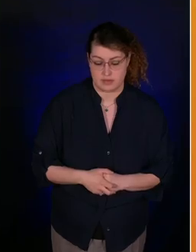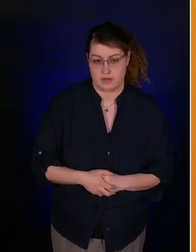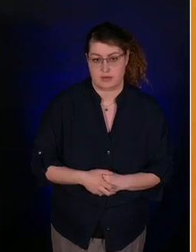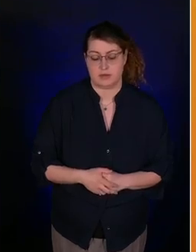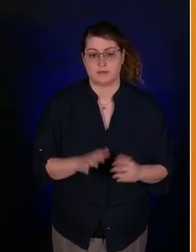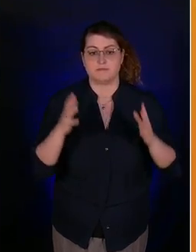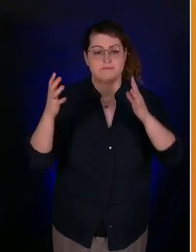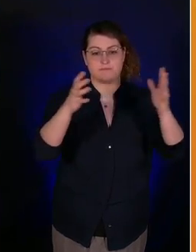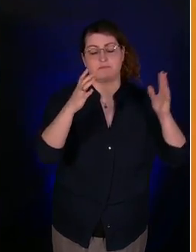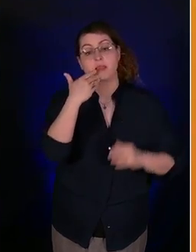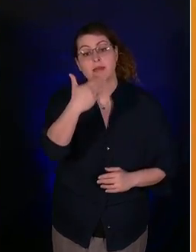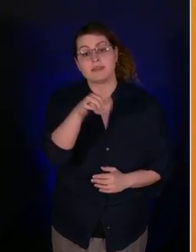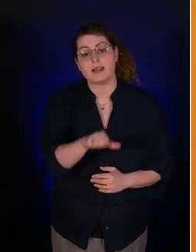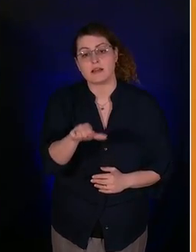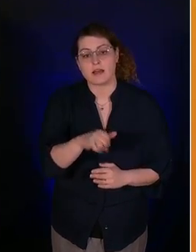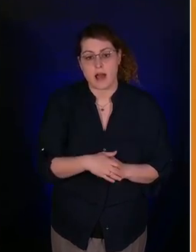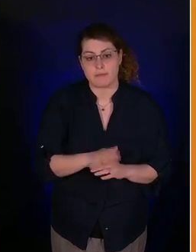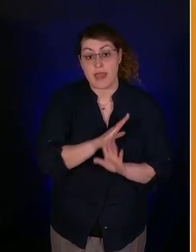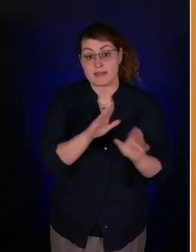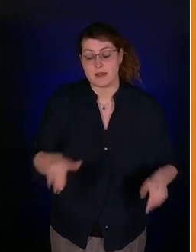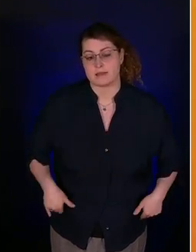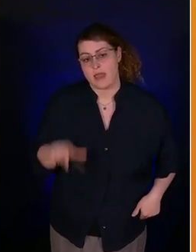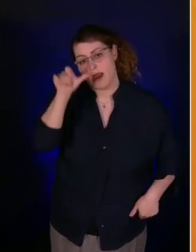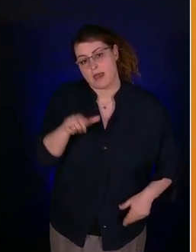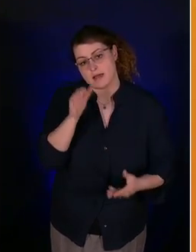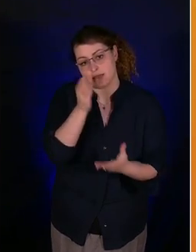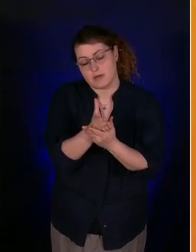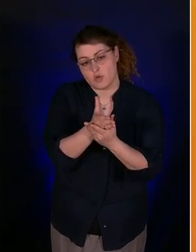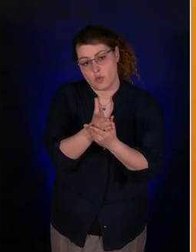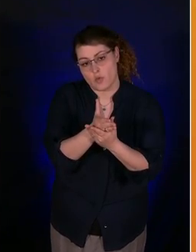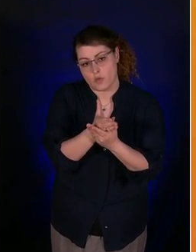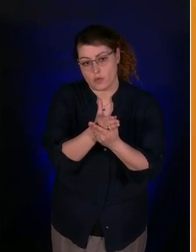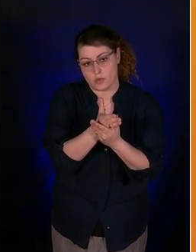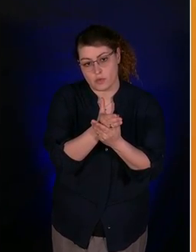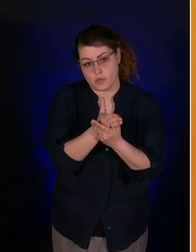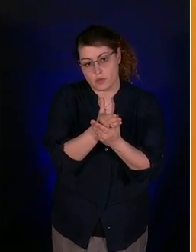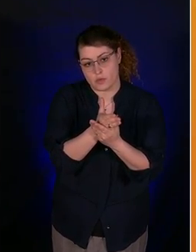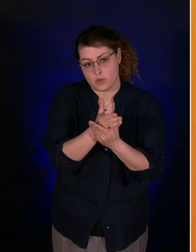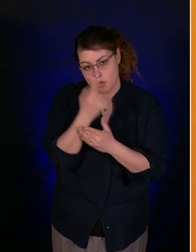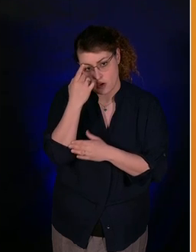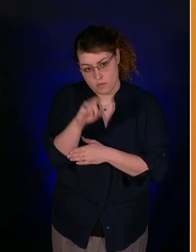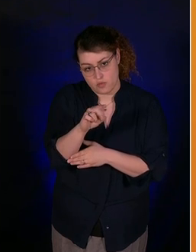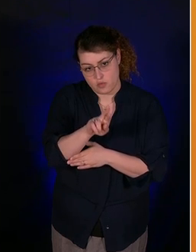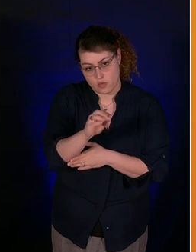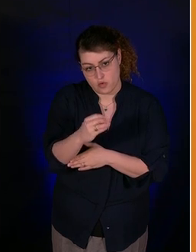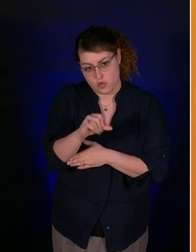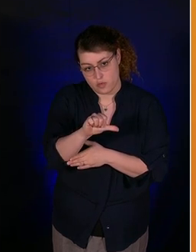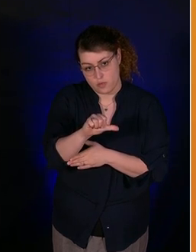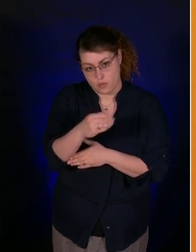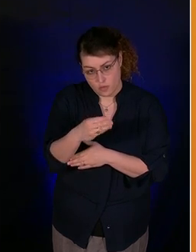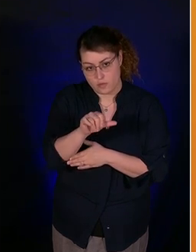Merci Alexandra. Alors la dernière intervention est pour Romain